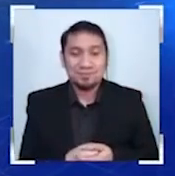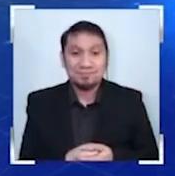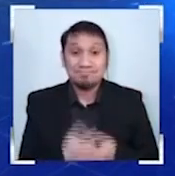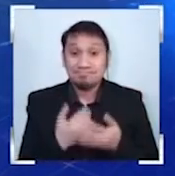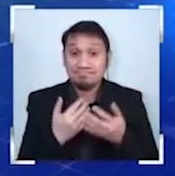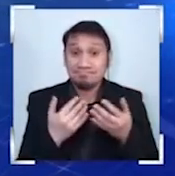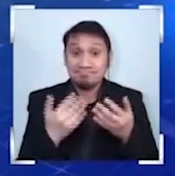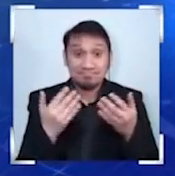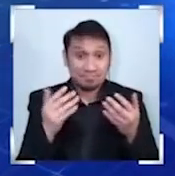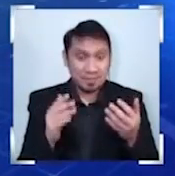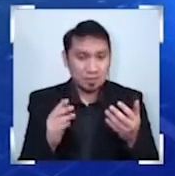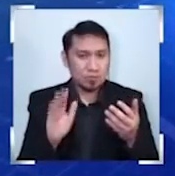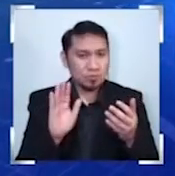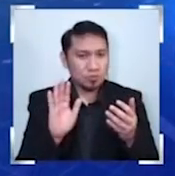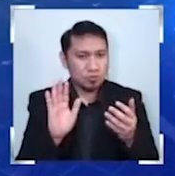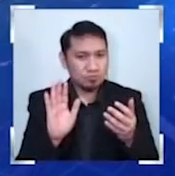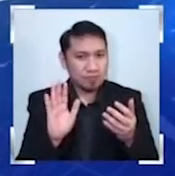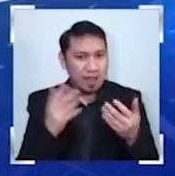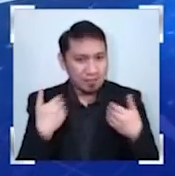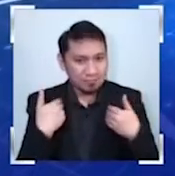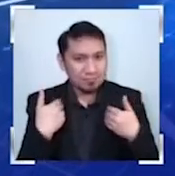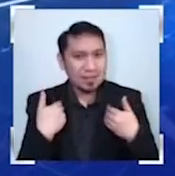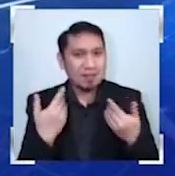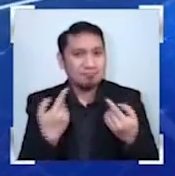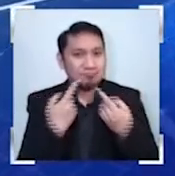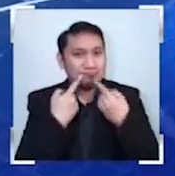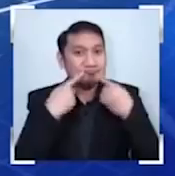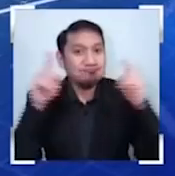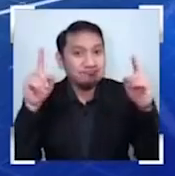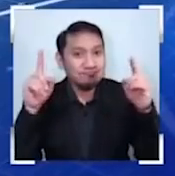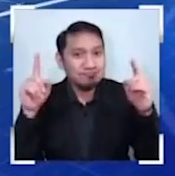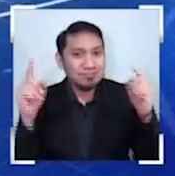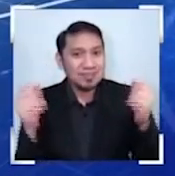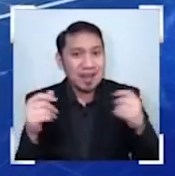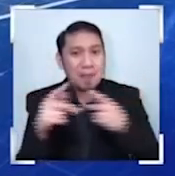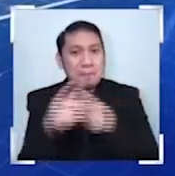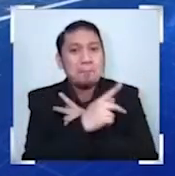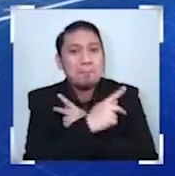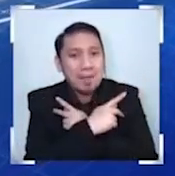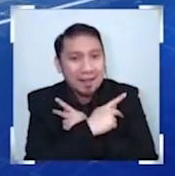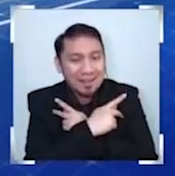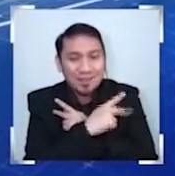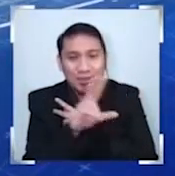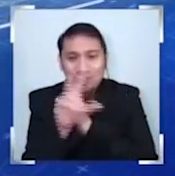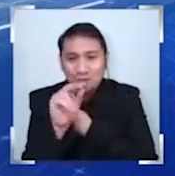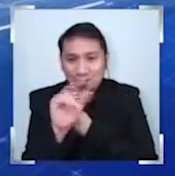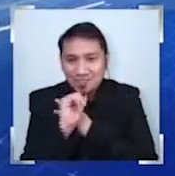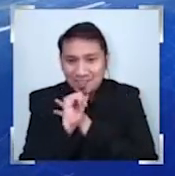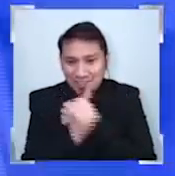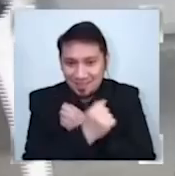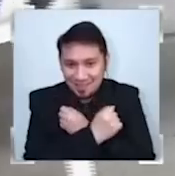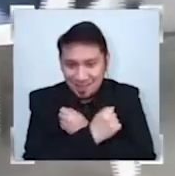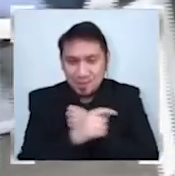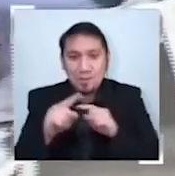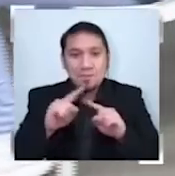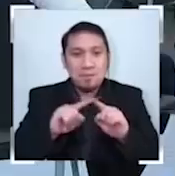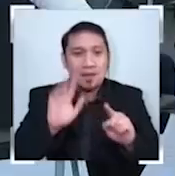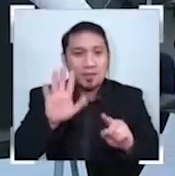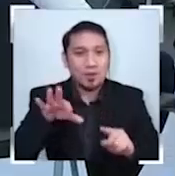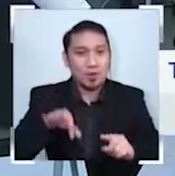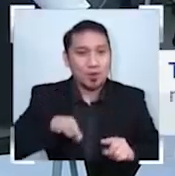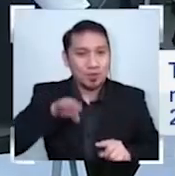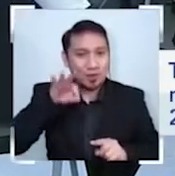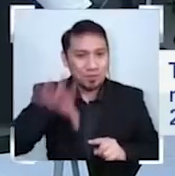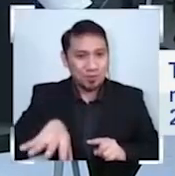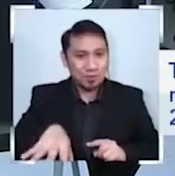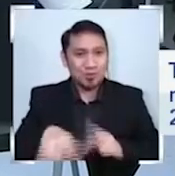ang inyong pag-ibig. Hindi po ito love, ha? Kundi hulog o kontribusyon sa pag-ibig. Inanunsyo kasi